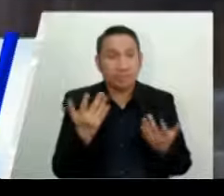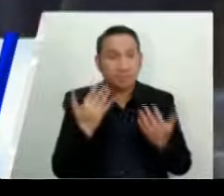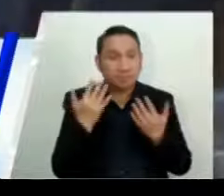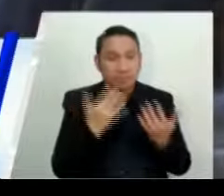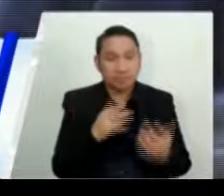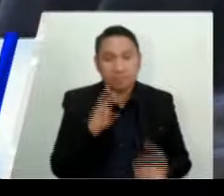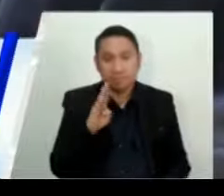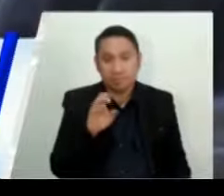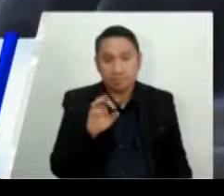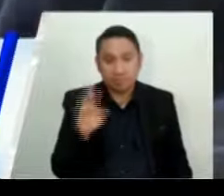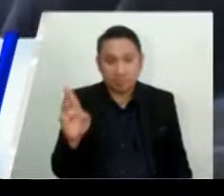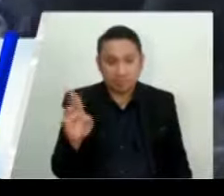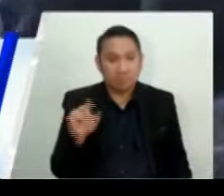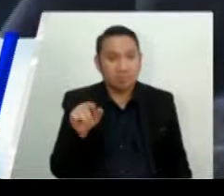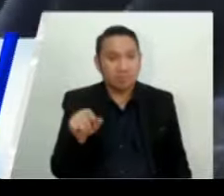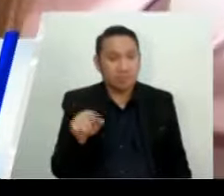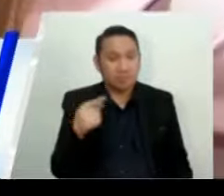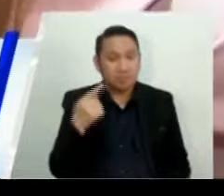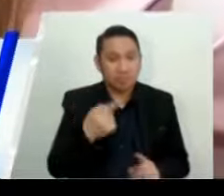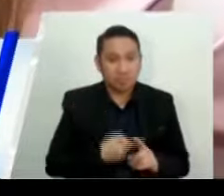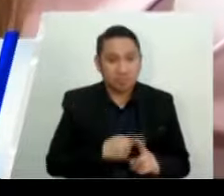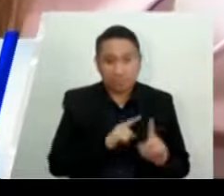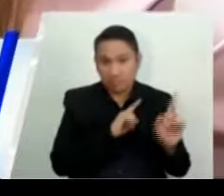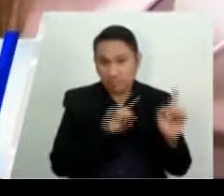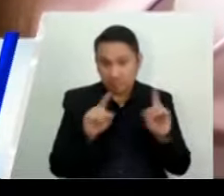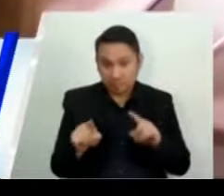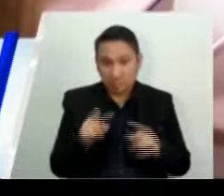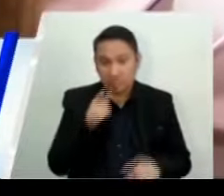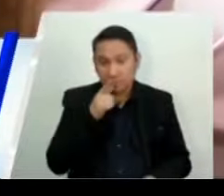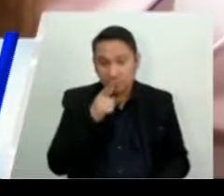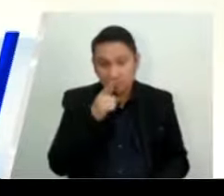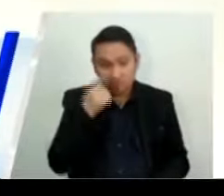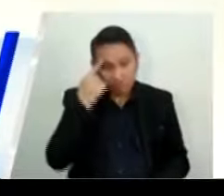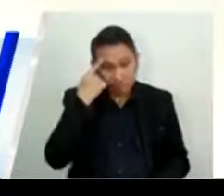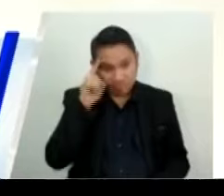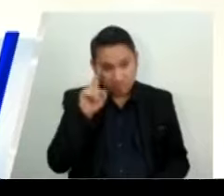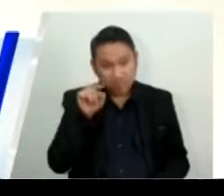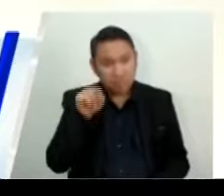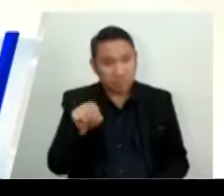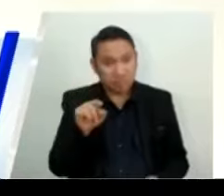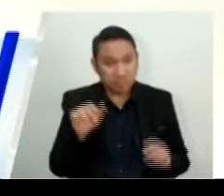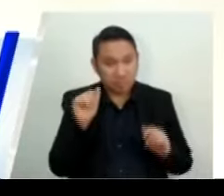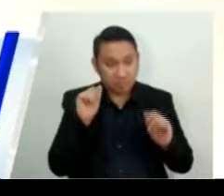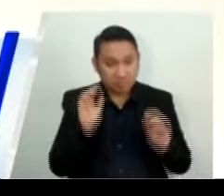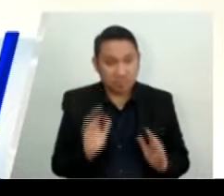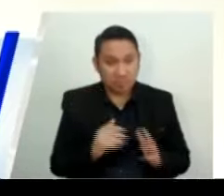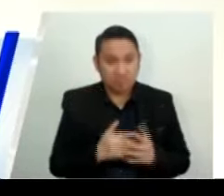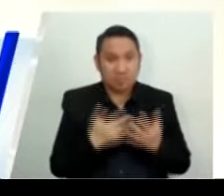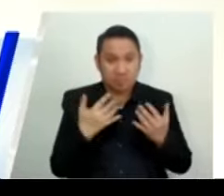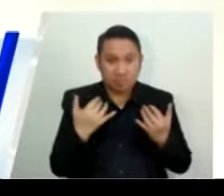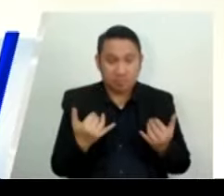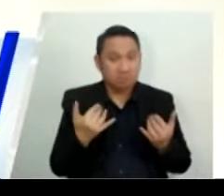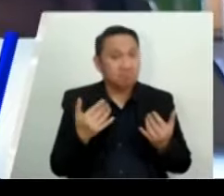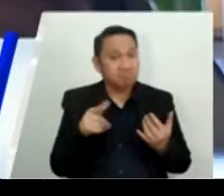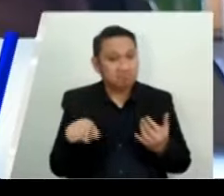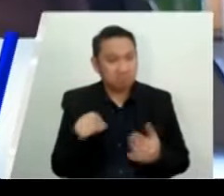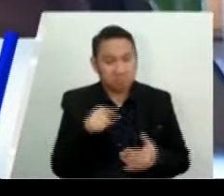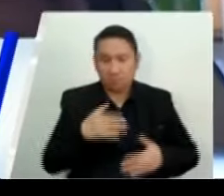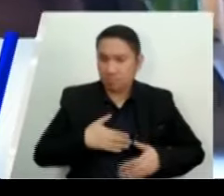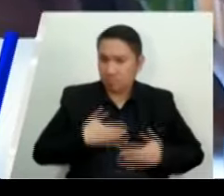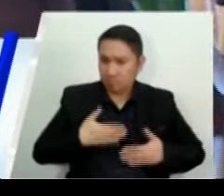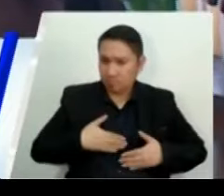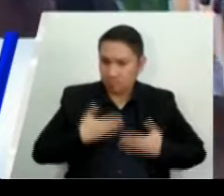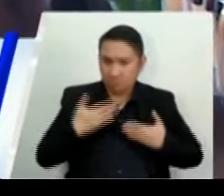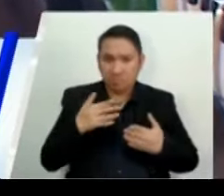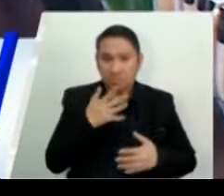Babies dumalo sa birthday lunch para sa mga Sparkle Stars. Naging masaya ang birthday celebration na